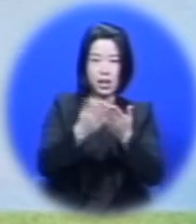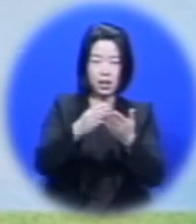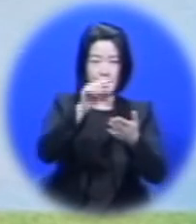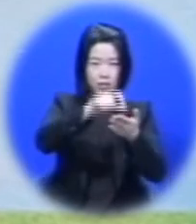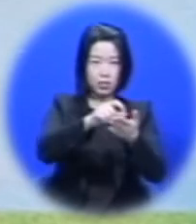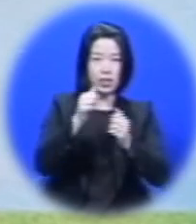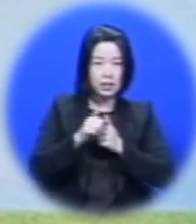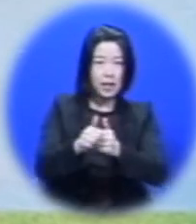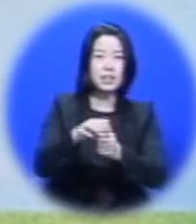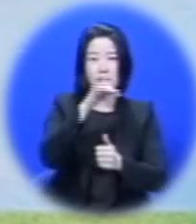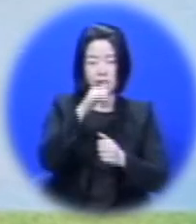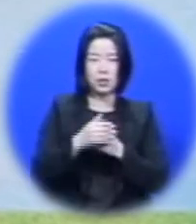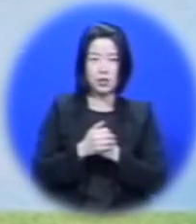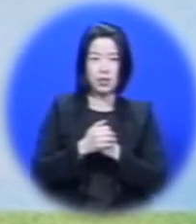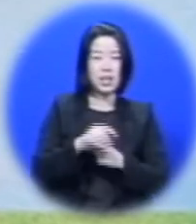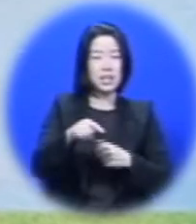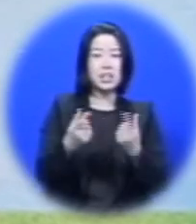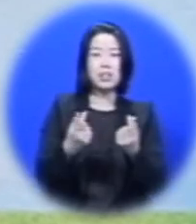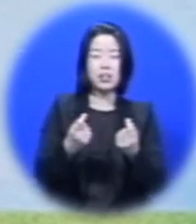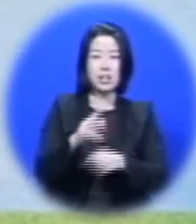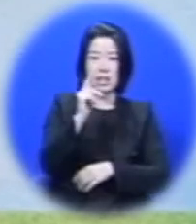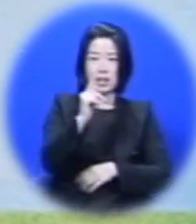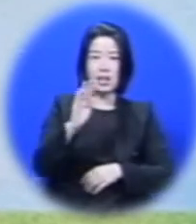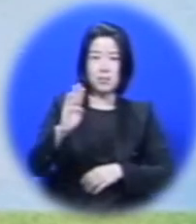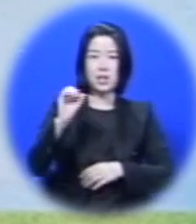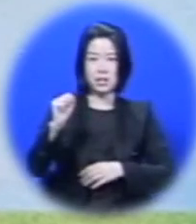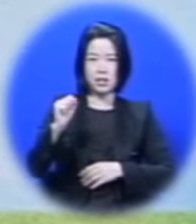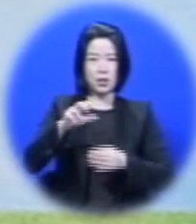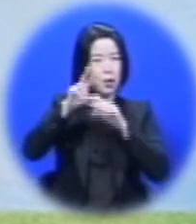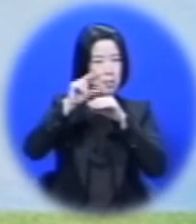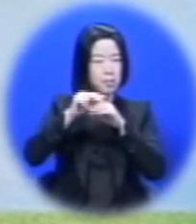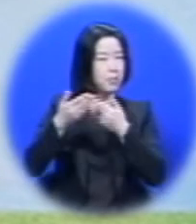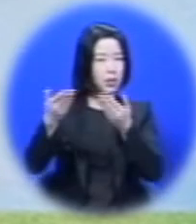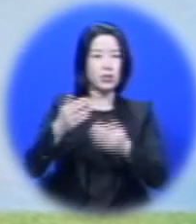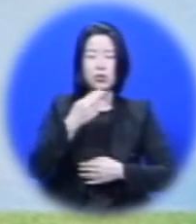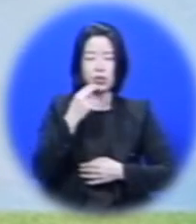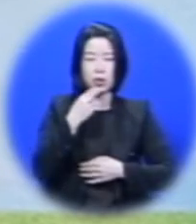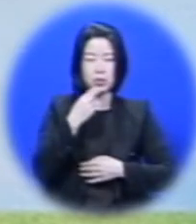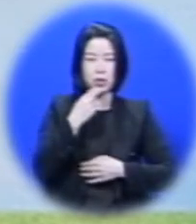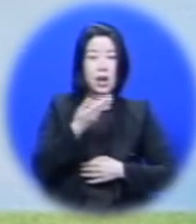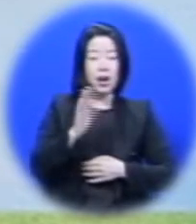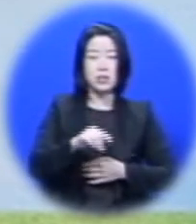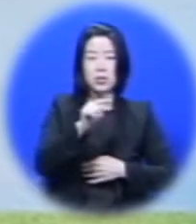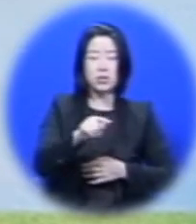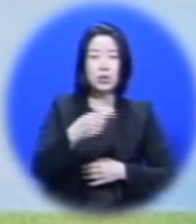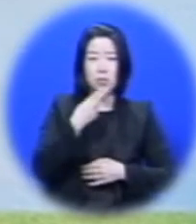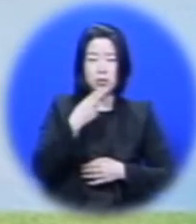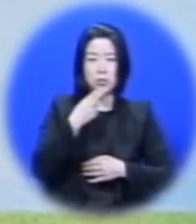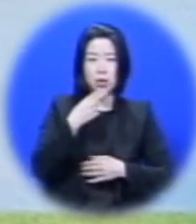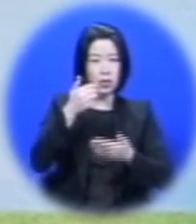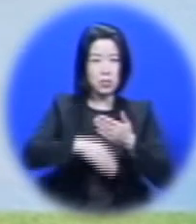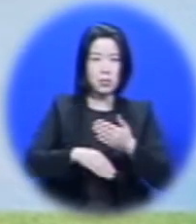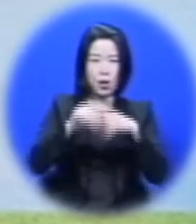있었어요. 이런 이야기는 KBS에서 방영할 수가 없는 내용이라. 그러나 그거 없이는 그분을 완전히 이해할